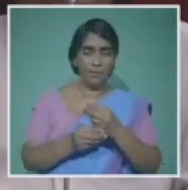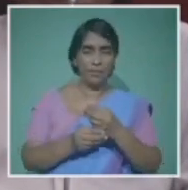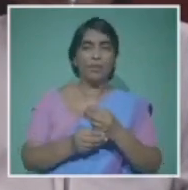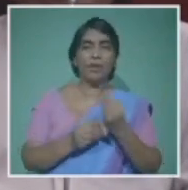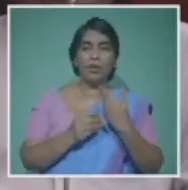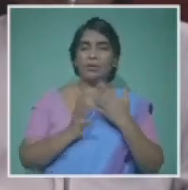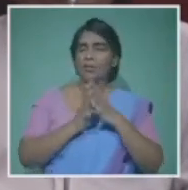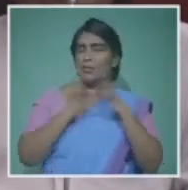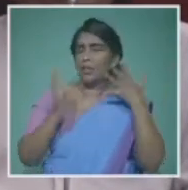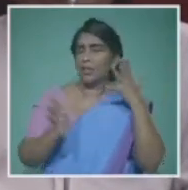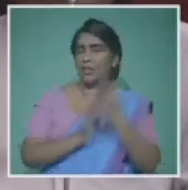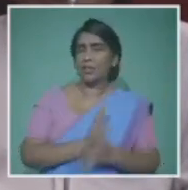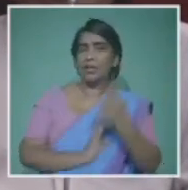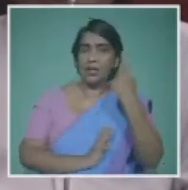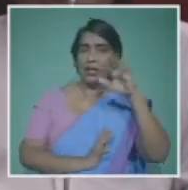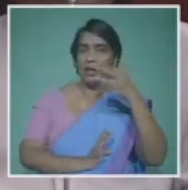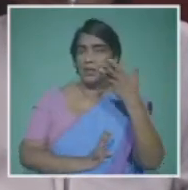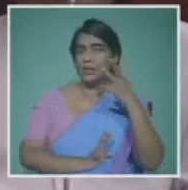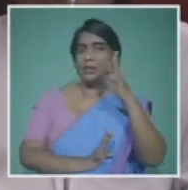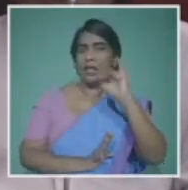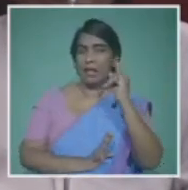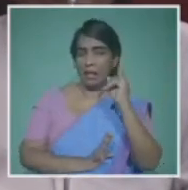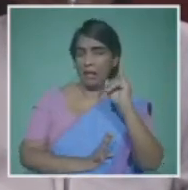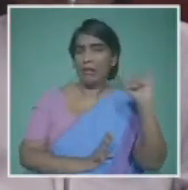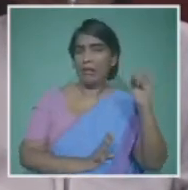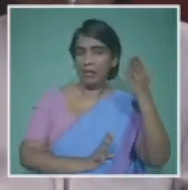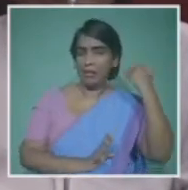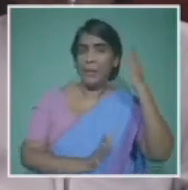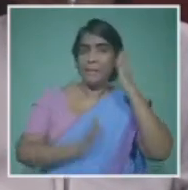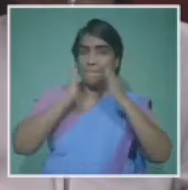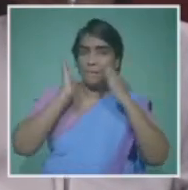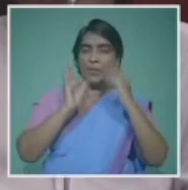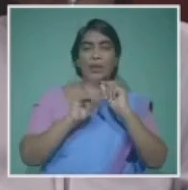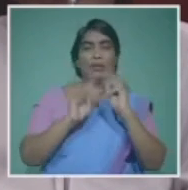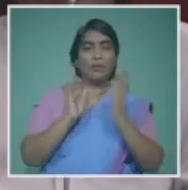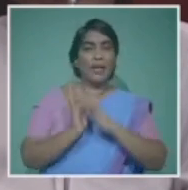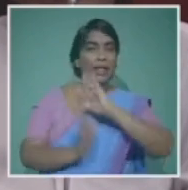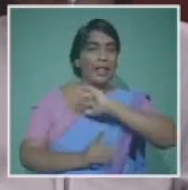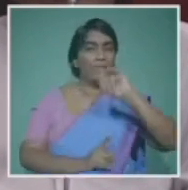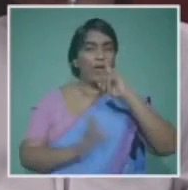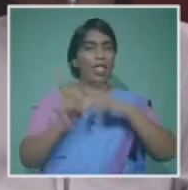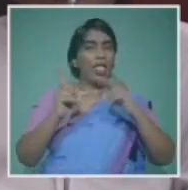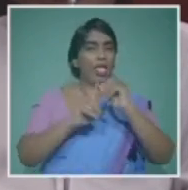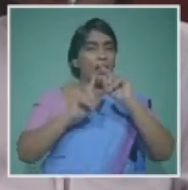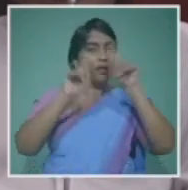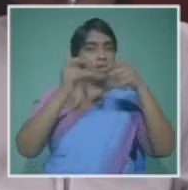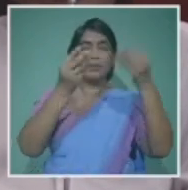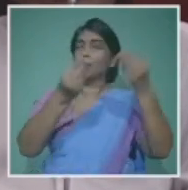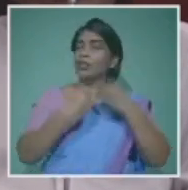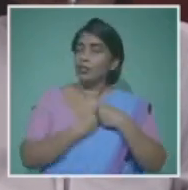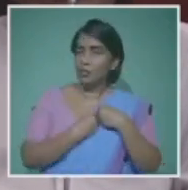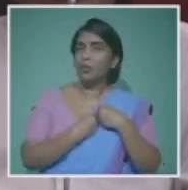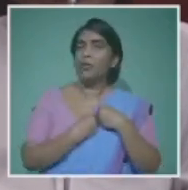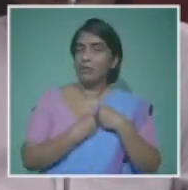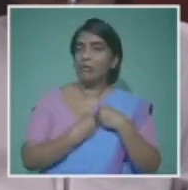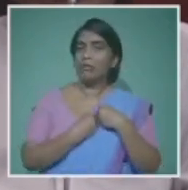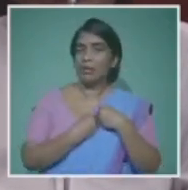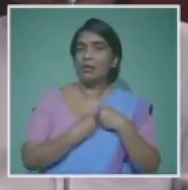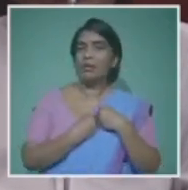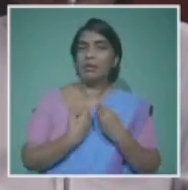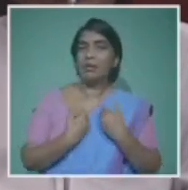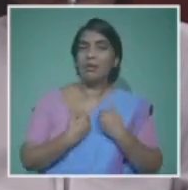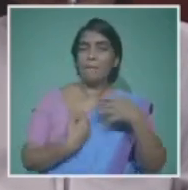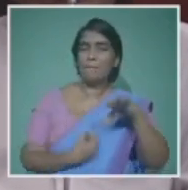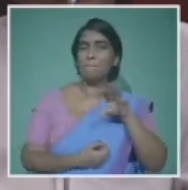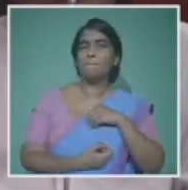Api misal ni berenda kerja ti hati kerja. Api dah Malaysia ni agak betul macam ni kira. Application ni kat dia. Namun api ni